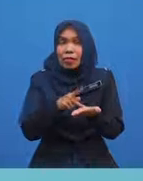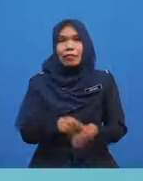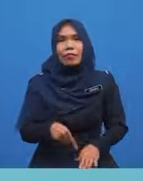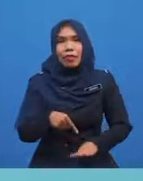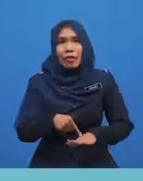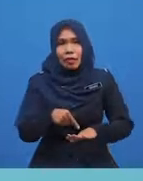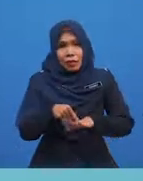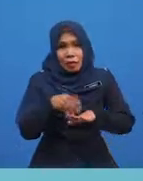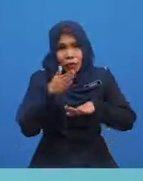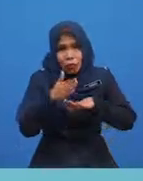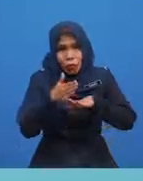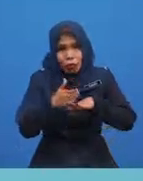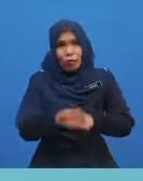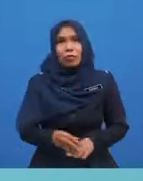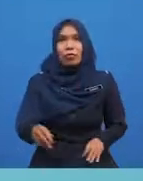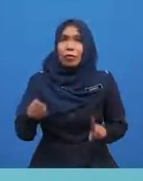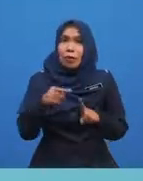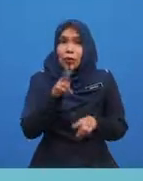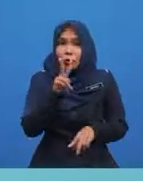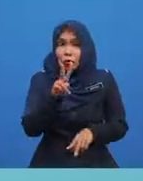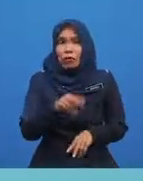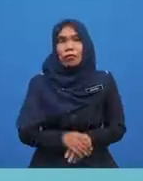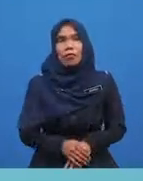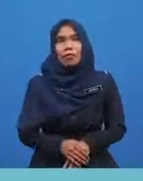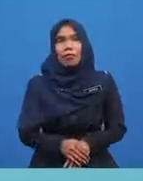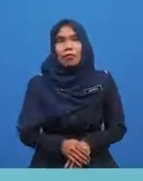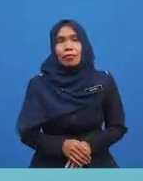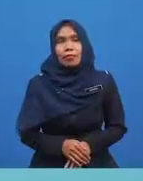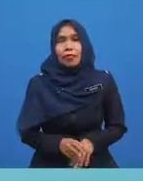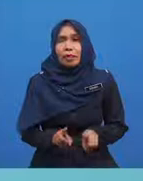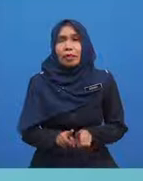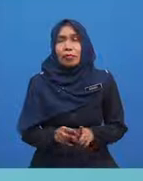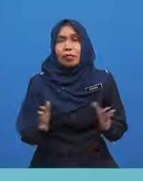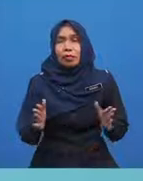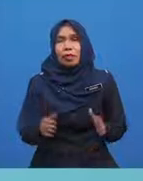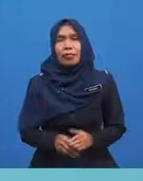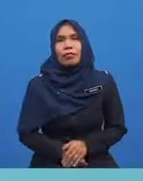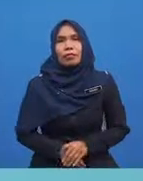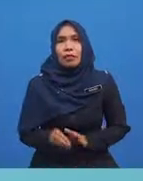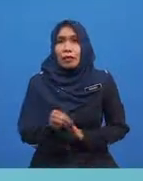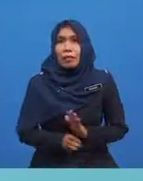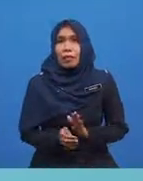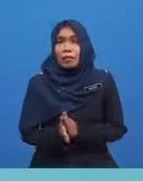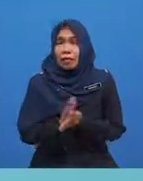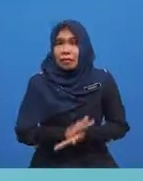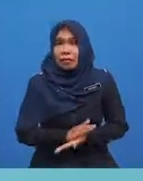kepada dua bahagian yang sama besar menjadi setengah atau